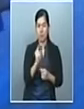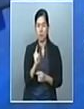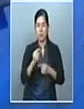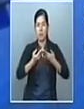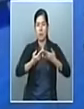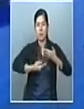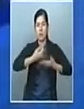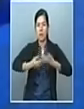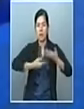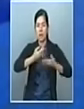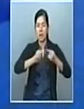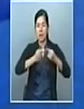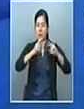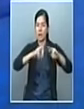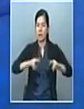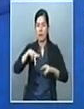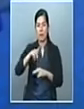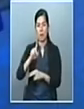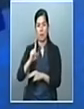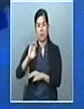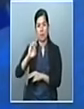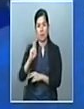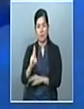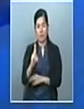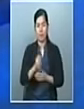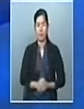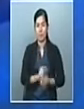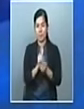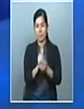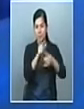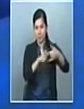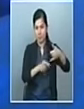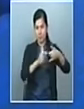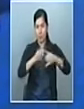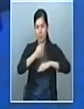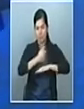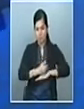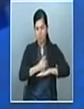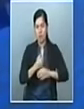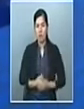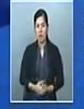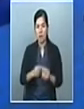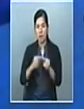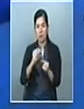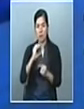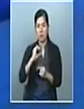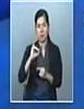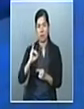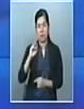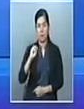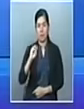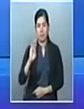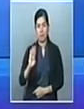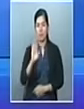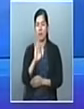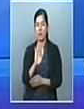ะคะไปพูดคุยกันจากทางด้านของคุณกิติชาสิริสุขอาชาค่ะ Head of Retail Research จากทางด้านของ CIMB ไทยค่ะสวัสดีค่ะคุณ